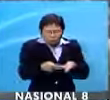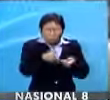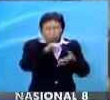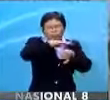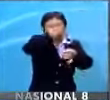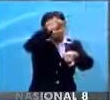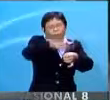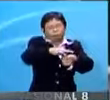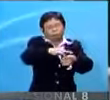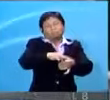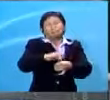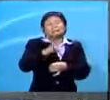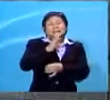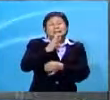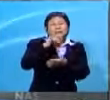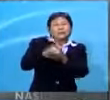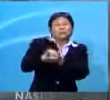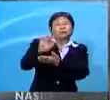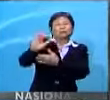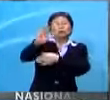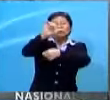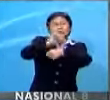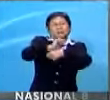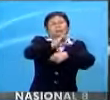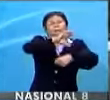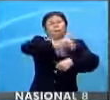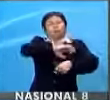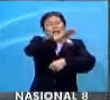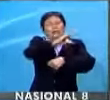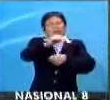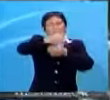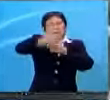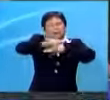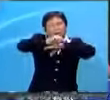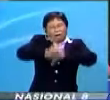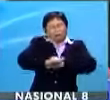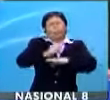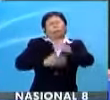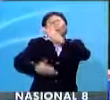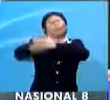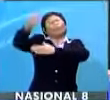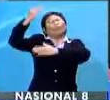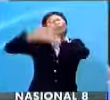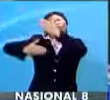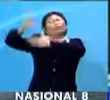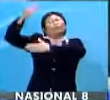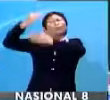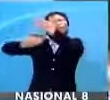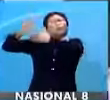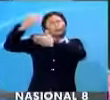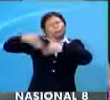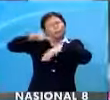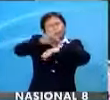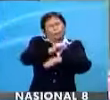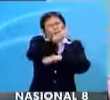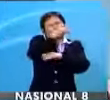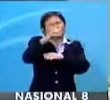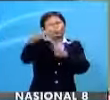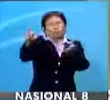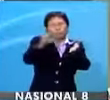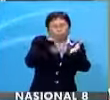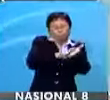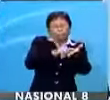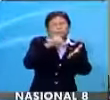pengundian tegas beliau itu adalah tugas pasukannya dan telah diamalkan sejak puluhan tahun dahulu lebih 100 Laporan